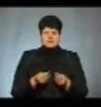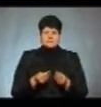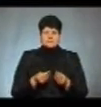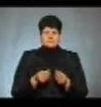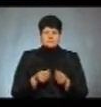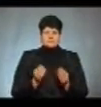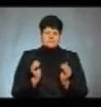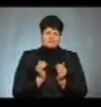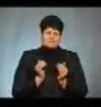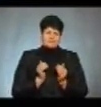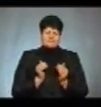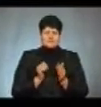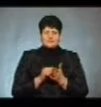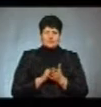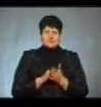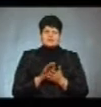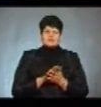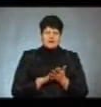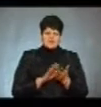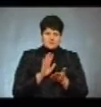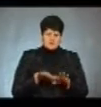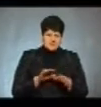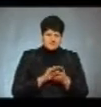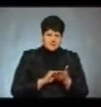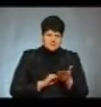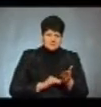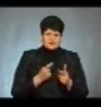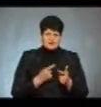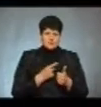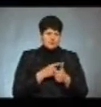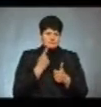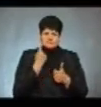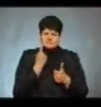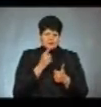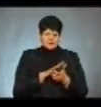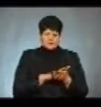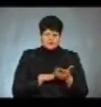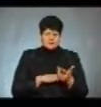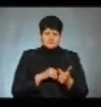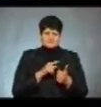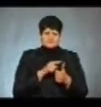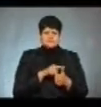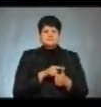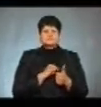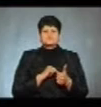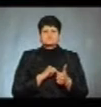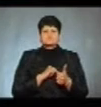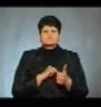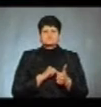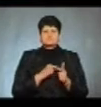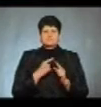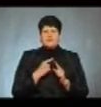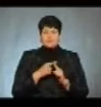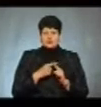невеличкий пакет документів, це заяву на місці написати, єдину заяву для призначення всіх видів соціальних допомог,